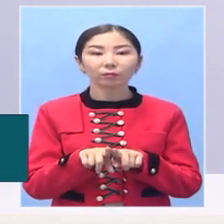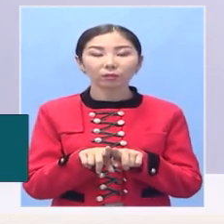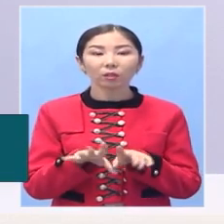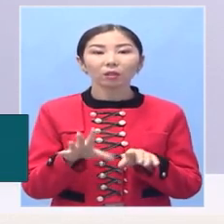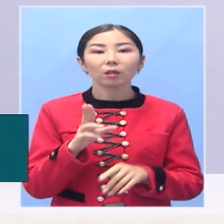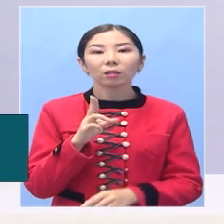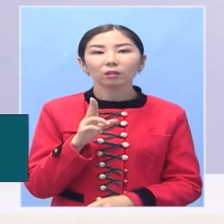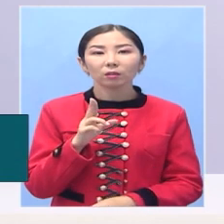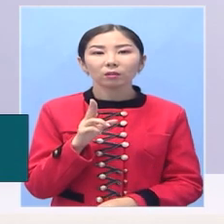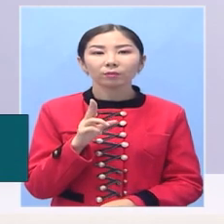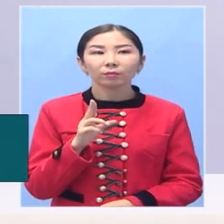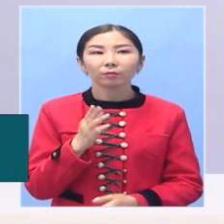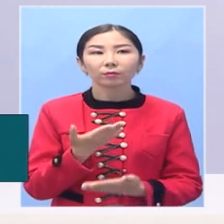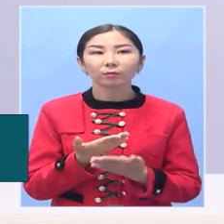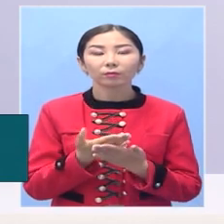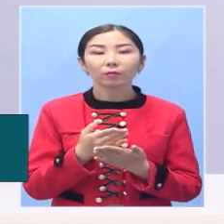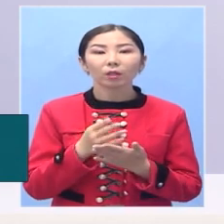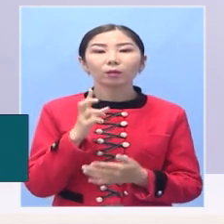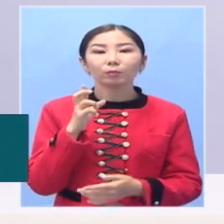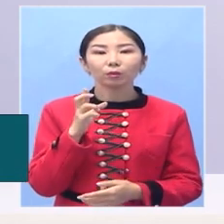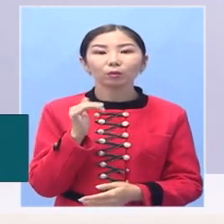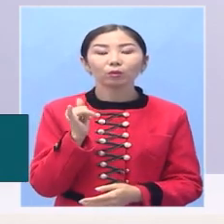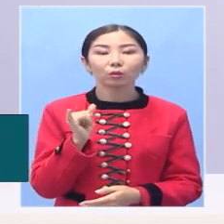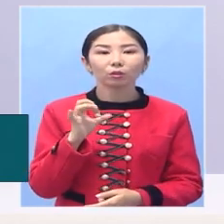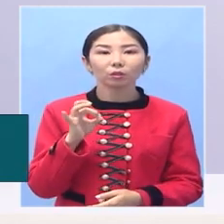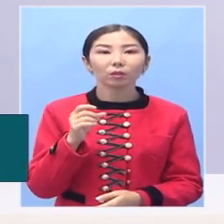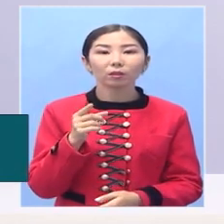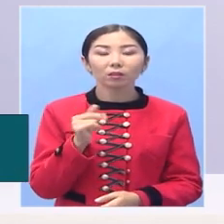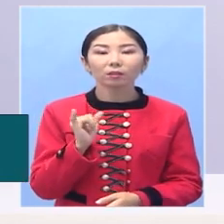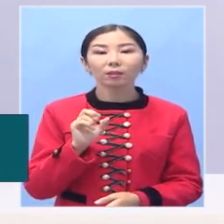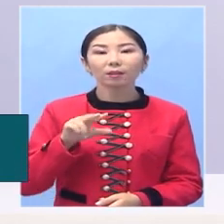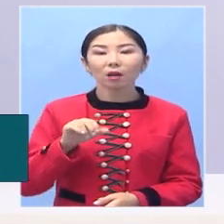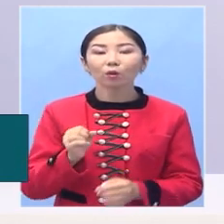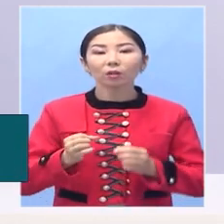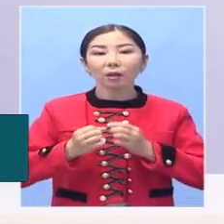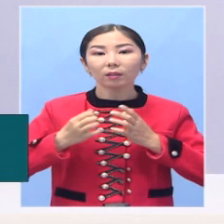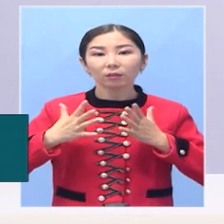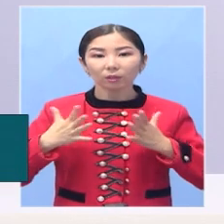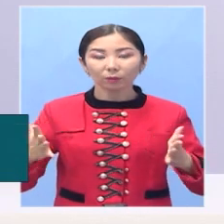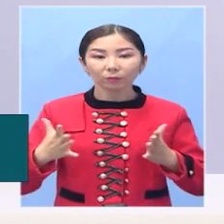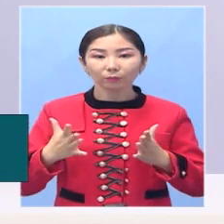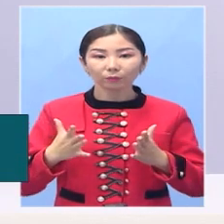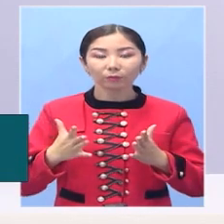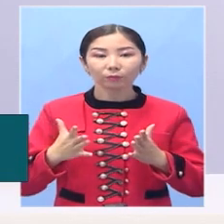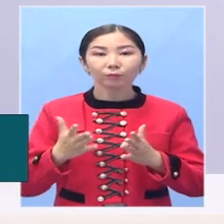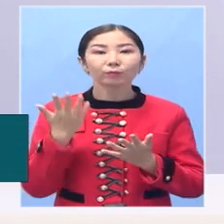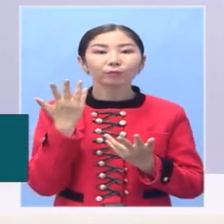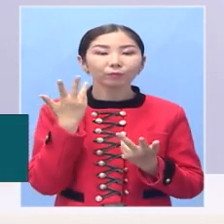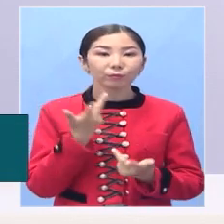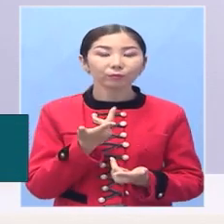керін дейді, жаңағы бұрғылау жұмыстарын жүргізіп, қалыңдығын асфальттың